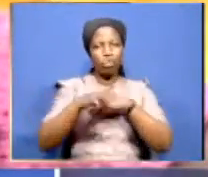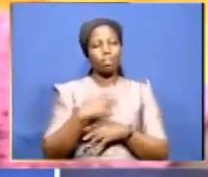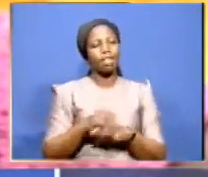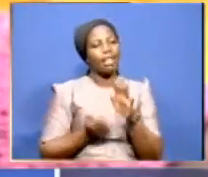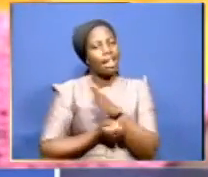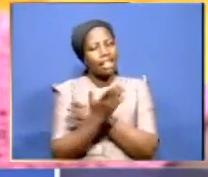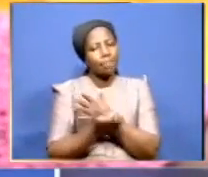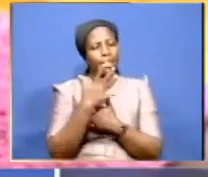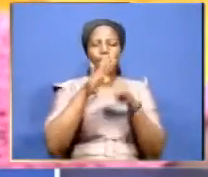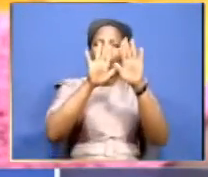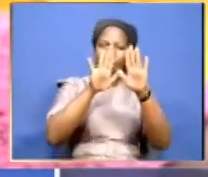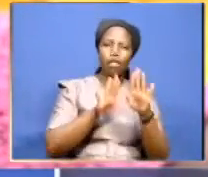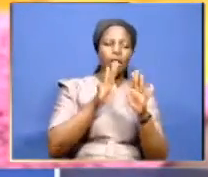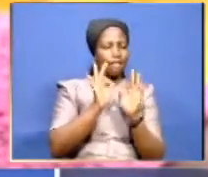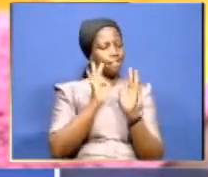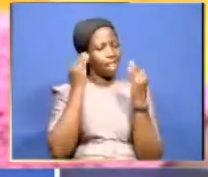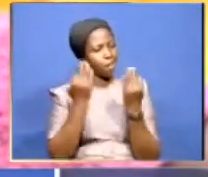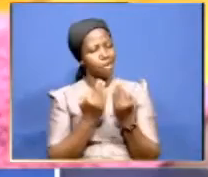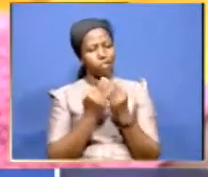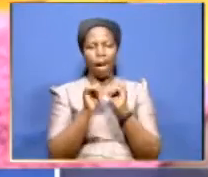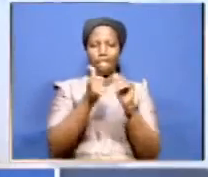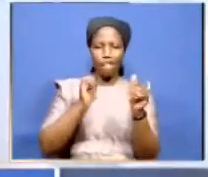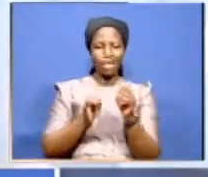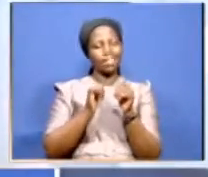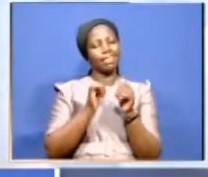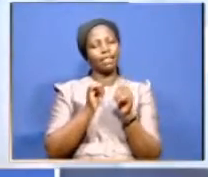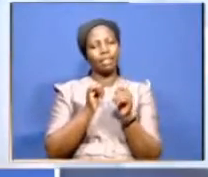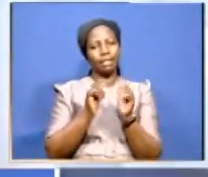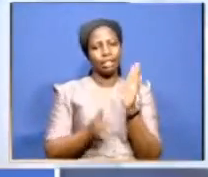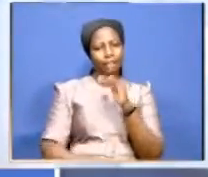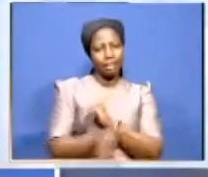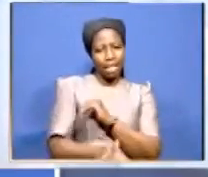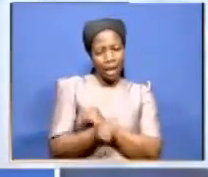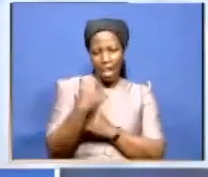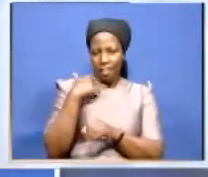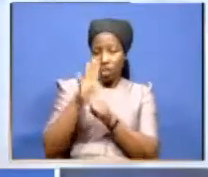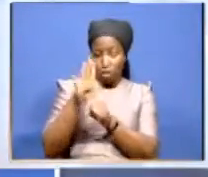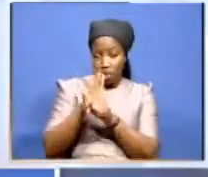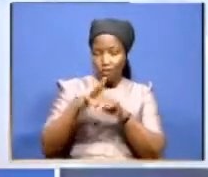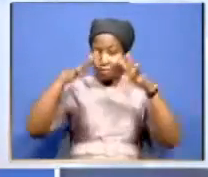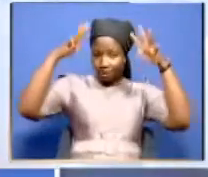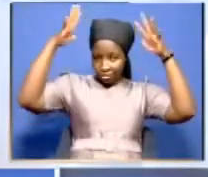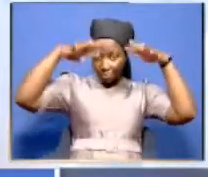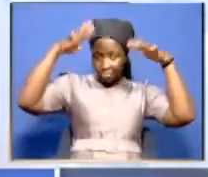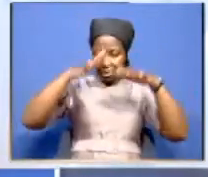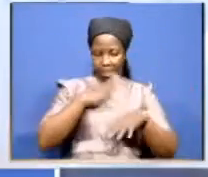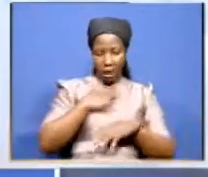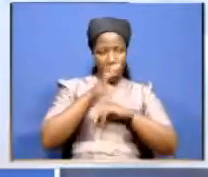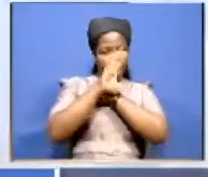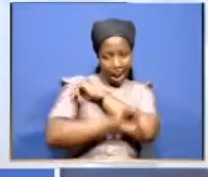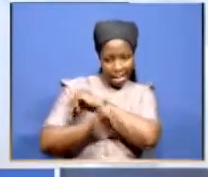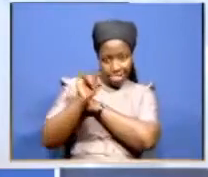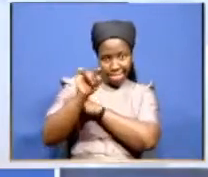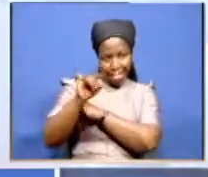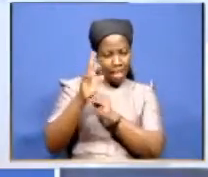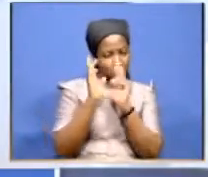alielezea haja kwa familia kuepuka hatari. Kuna mvua nyingi sana katika taifa letu, na hii sio mvua